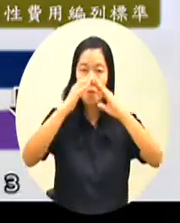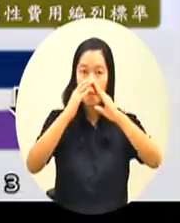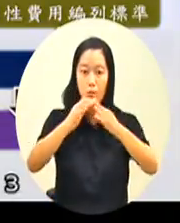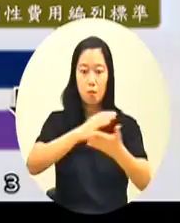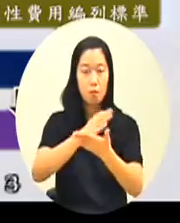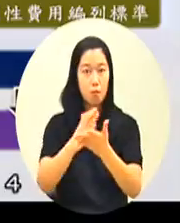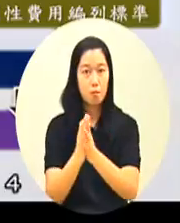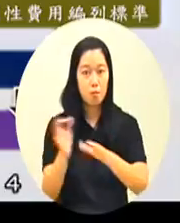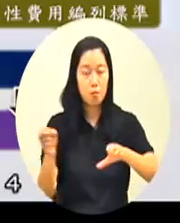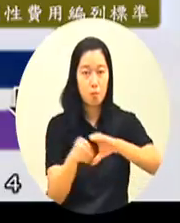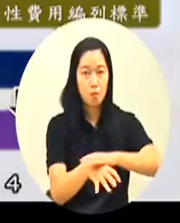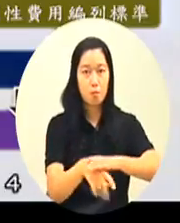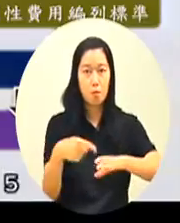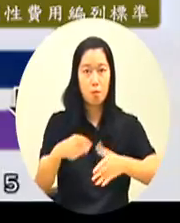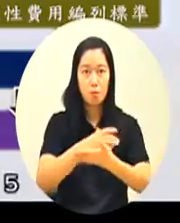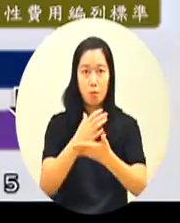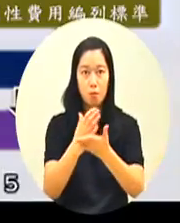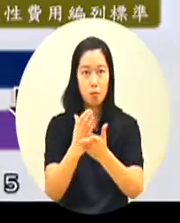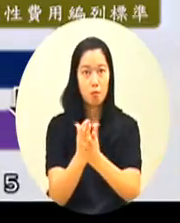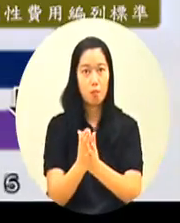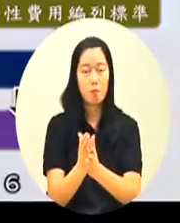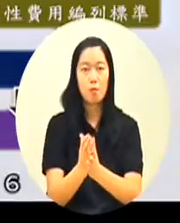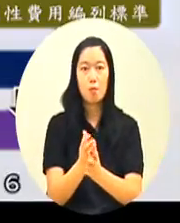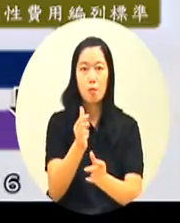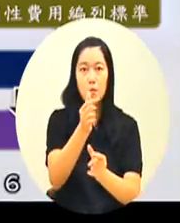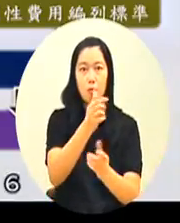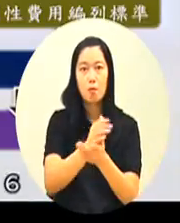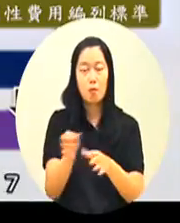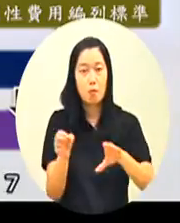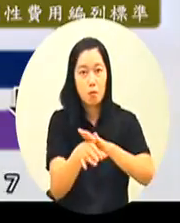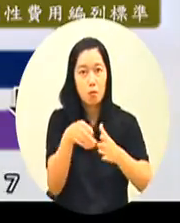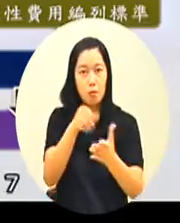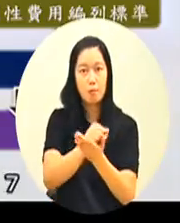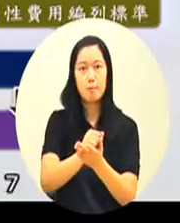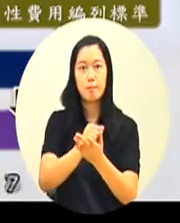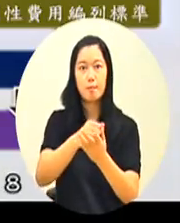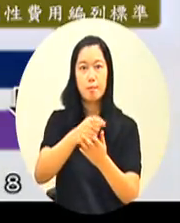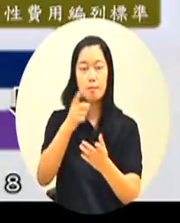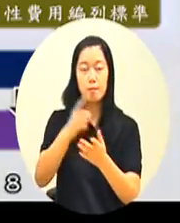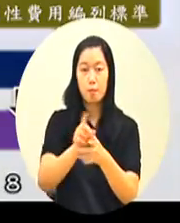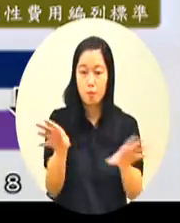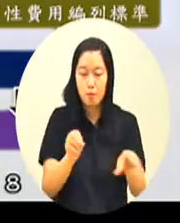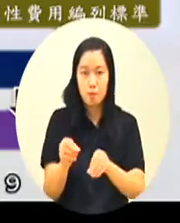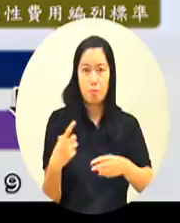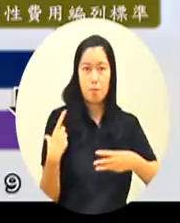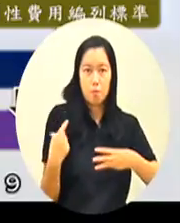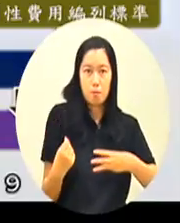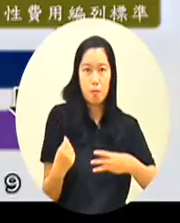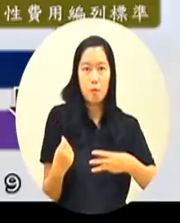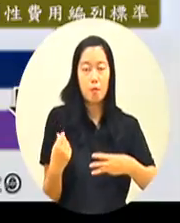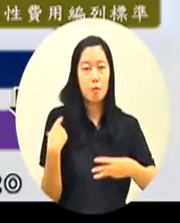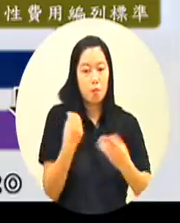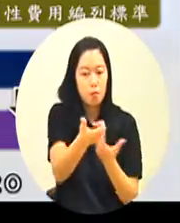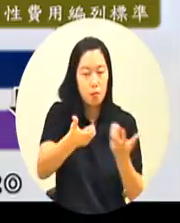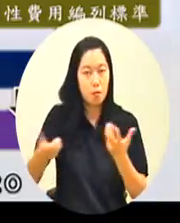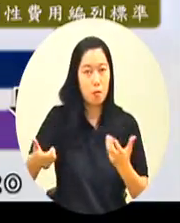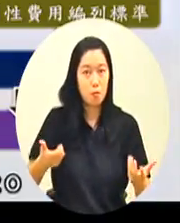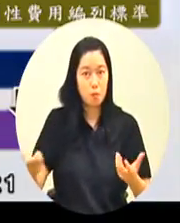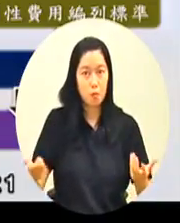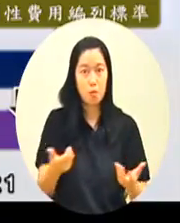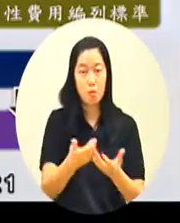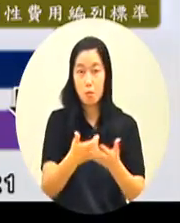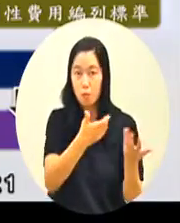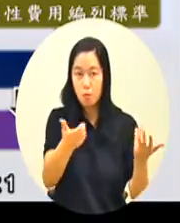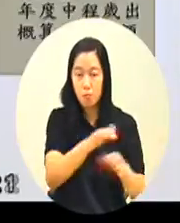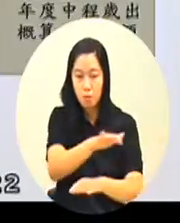制规范跟共同性费用标准，然后将资源做妥善的分配。那因为估计